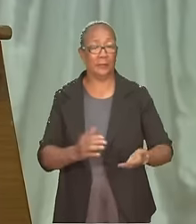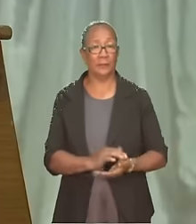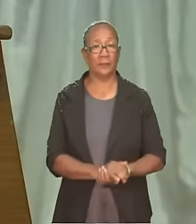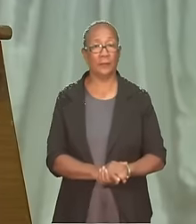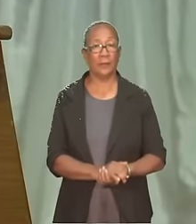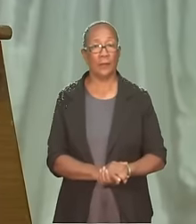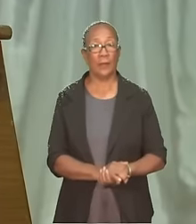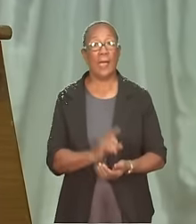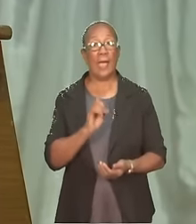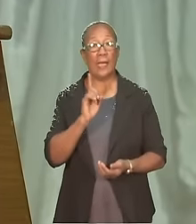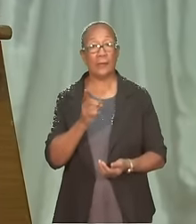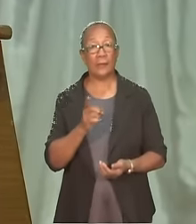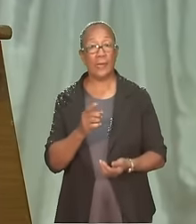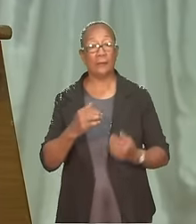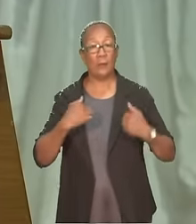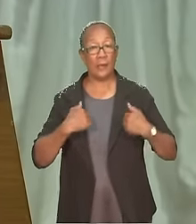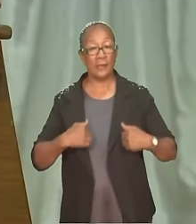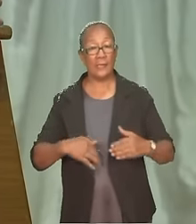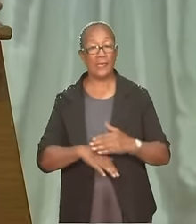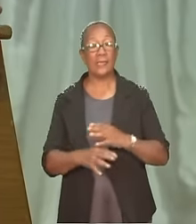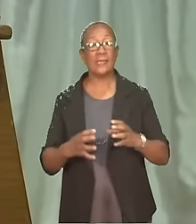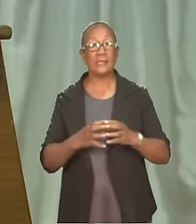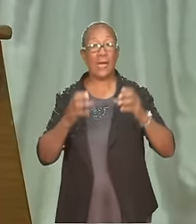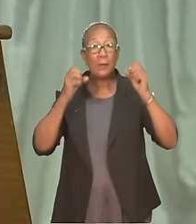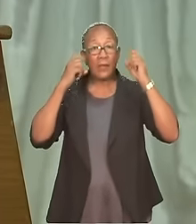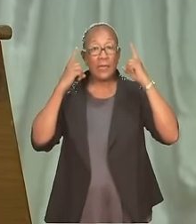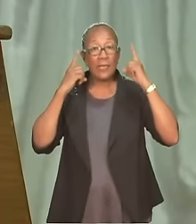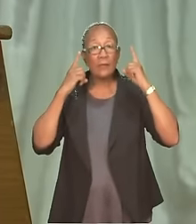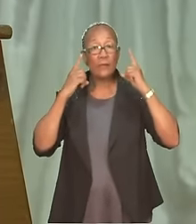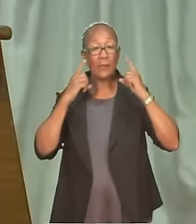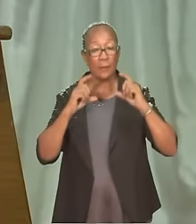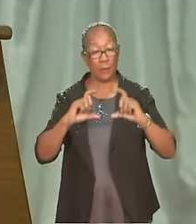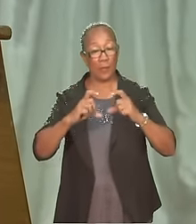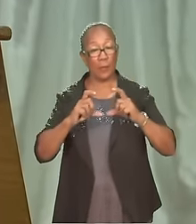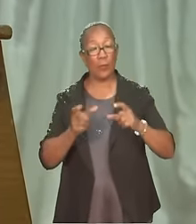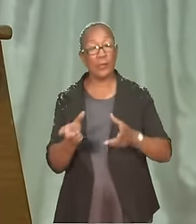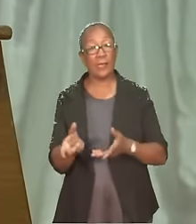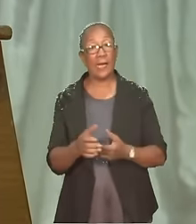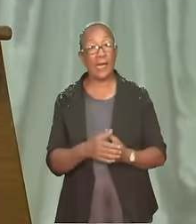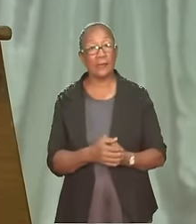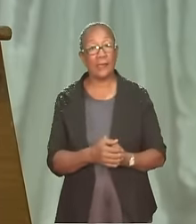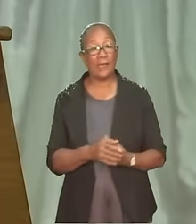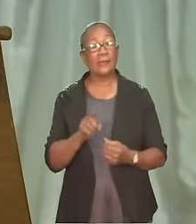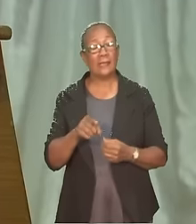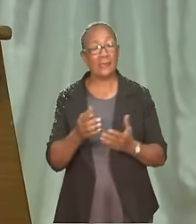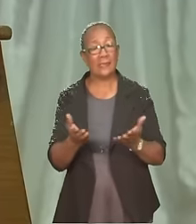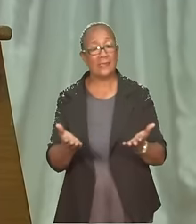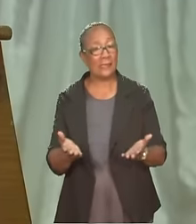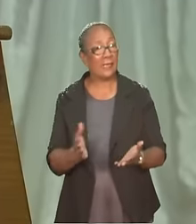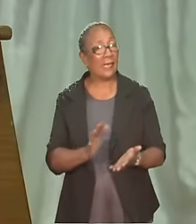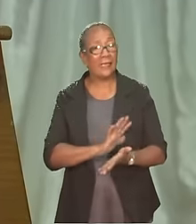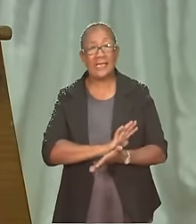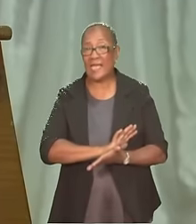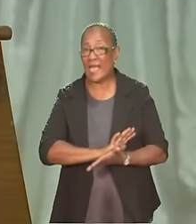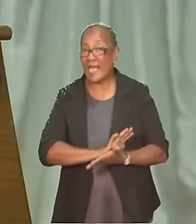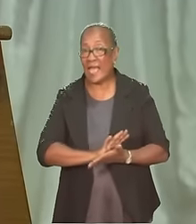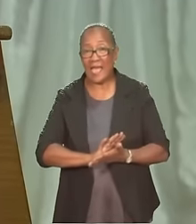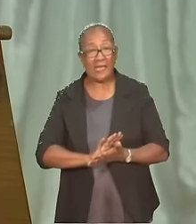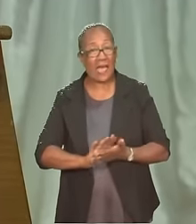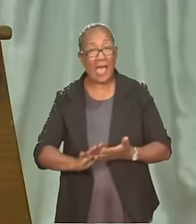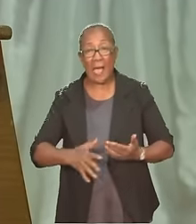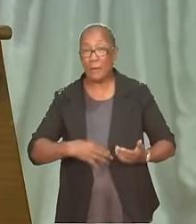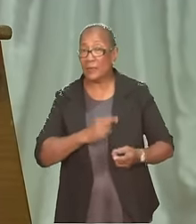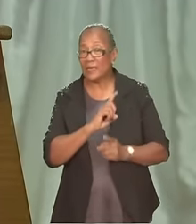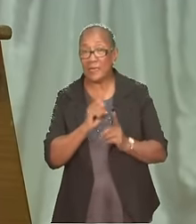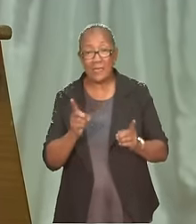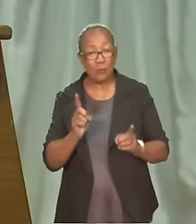En dat de personen in de samenleving rondlopen met meerdere moneycartas. Terwijl ze daarop geen enkel aanspraak maken. We zijn blij met